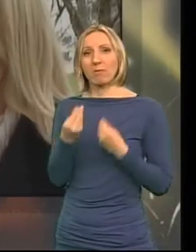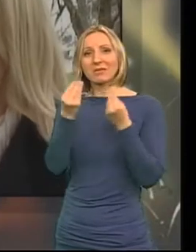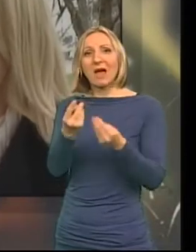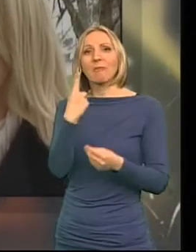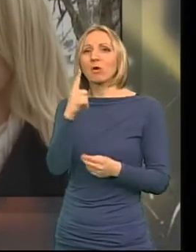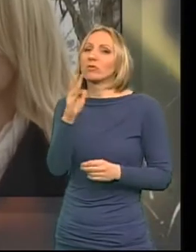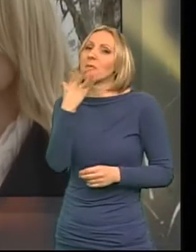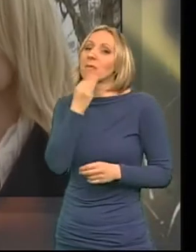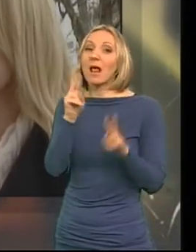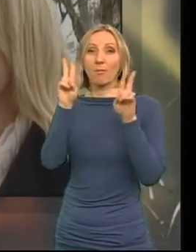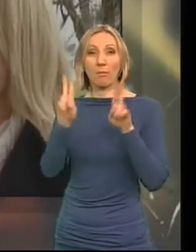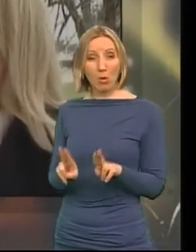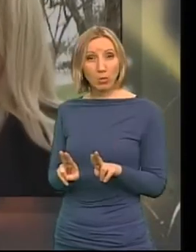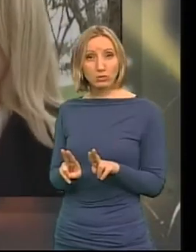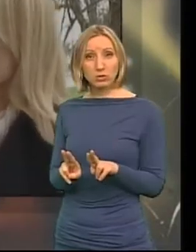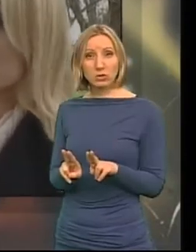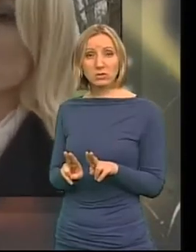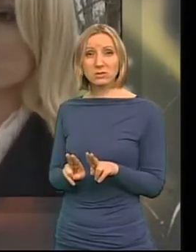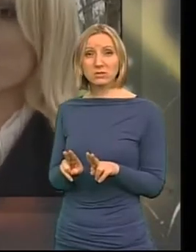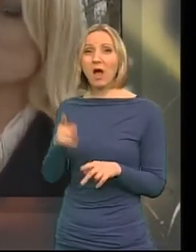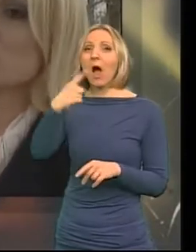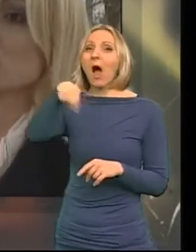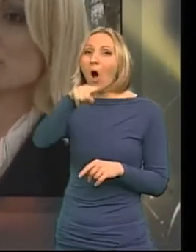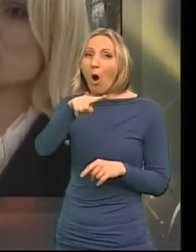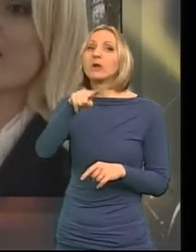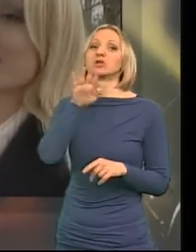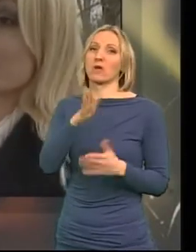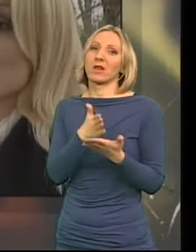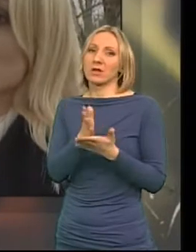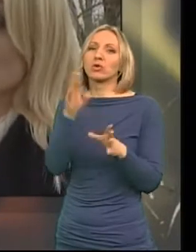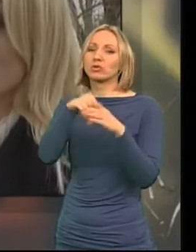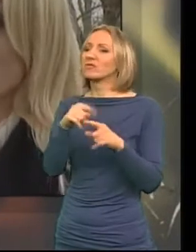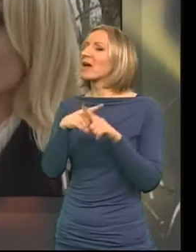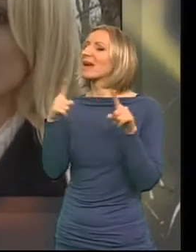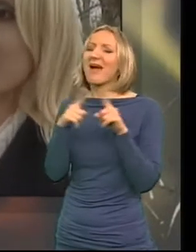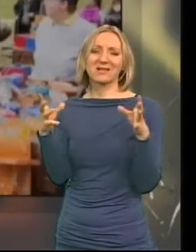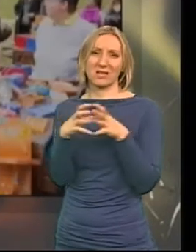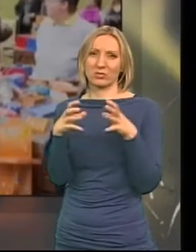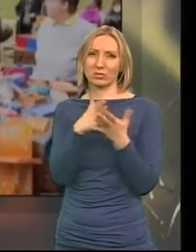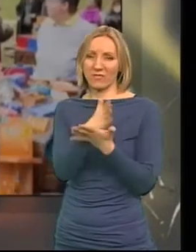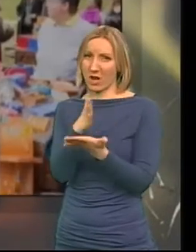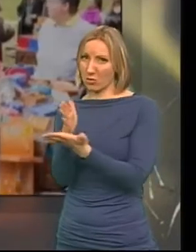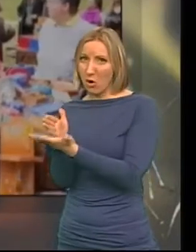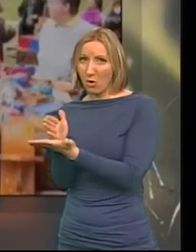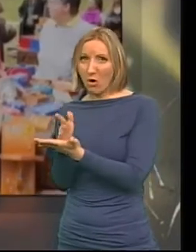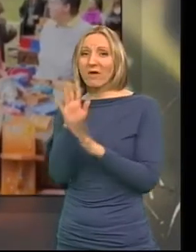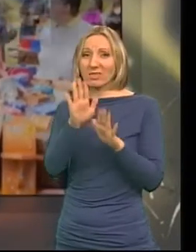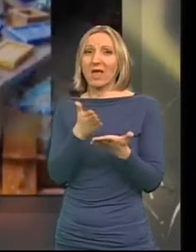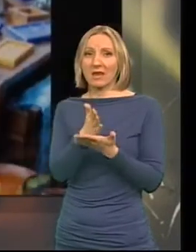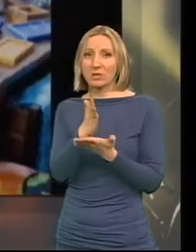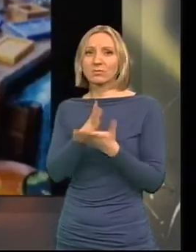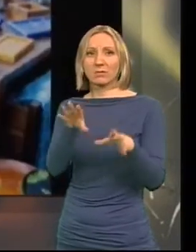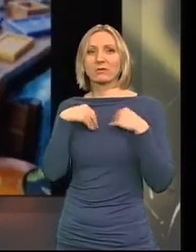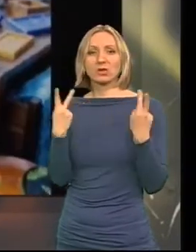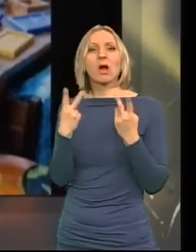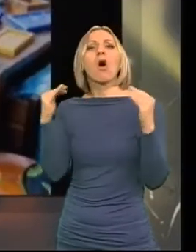ovakvu, jednu prelepu mogućnost, a oni će se na ovaj način uključivati u razne društvene tokove i na taj način biti prihvaćeni kao